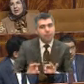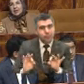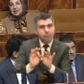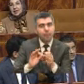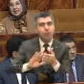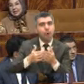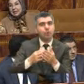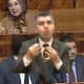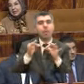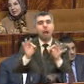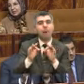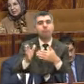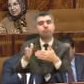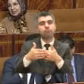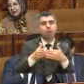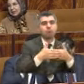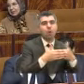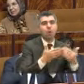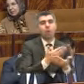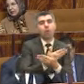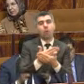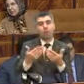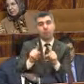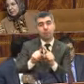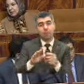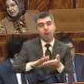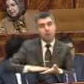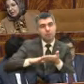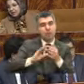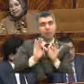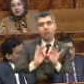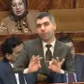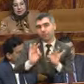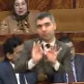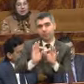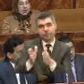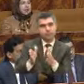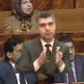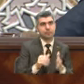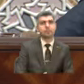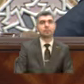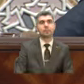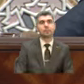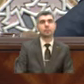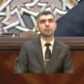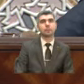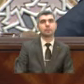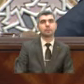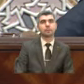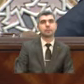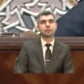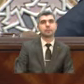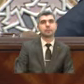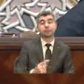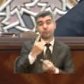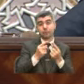والإقصاء في غياب إرادة سياسية حقيقية لتحسين وضعية الشباب. وشكرا. شكرا سيد نائب. هل